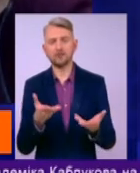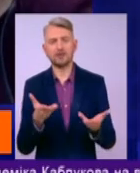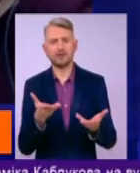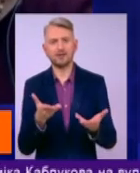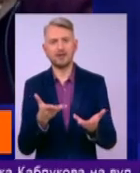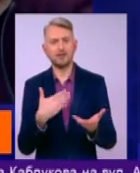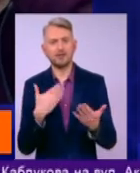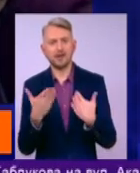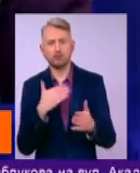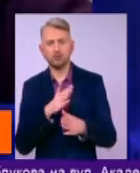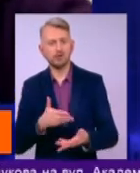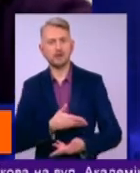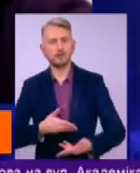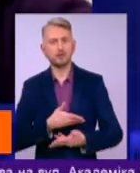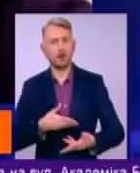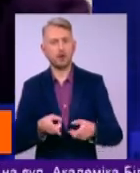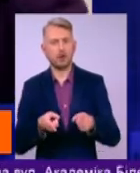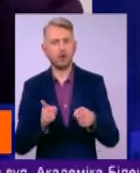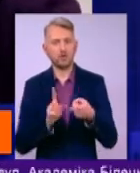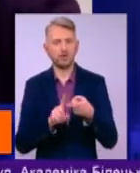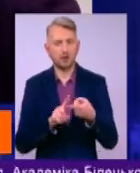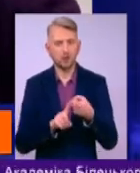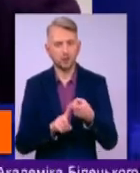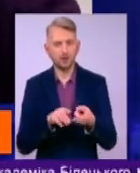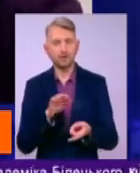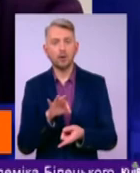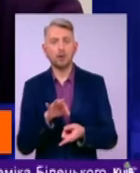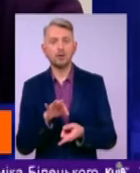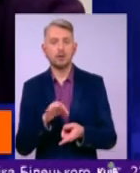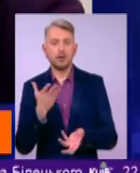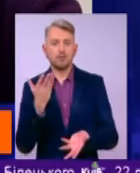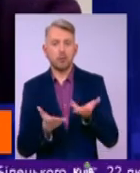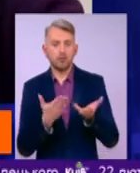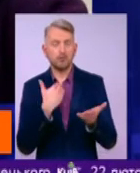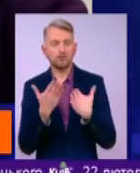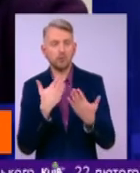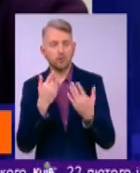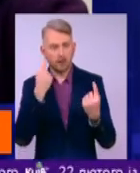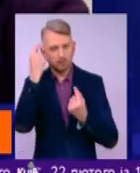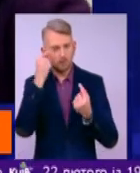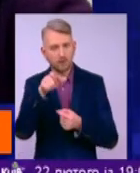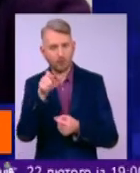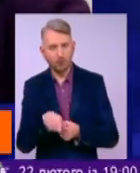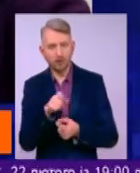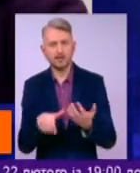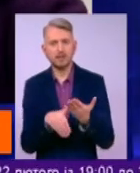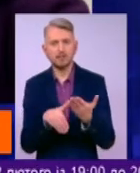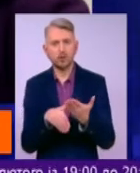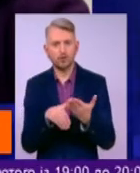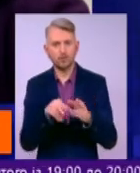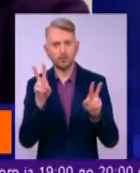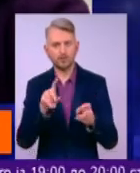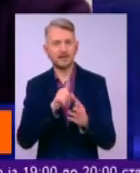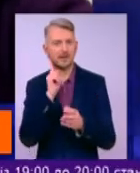не стосуються сексуального контакту, то можливо спілкування психолога за методикою зеленої